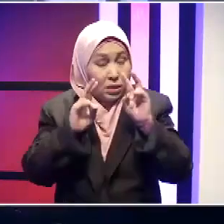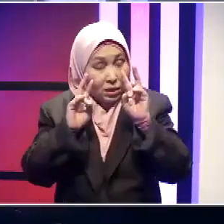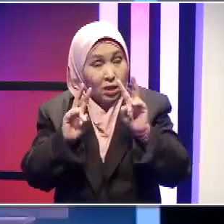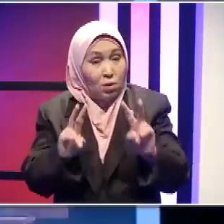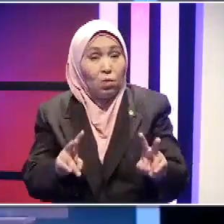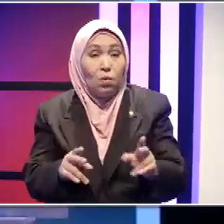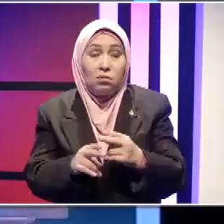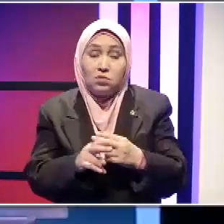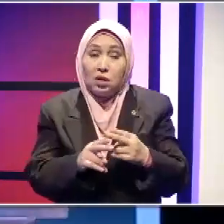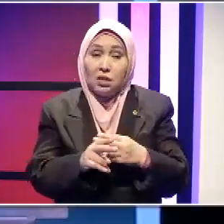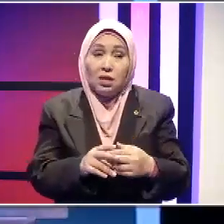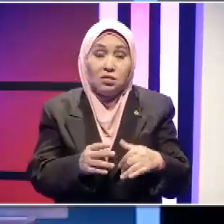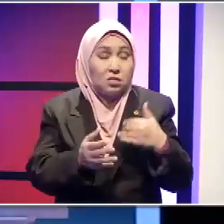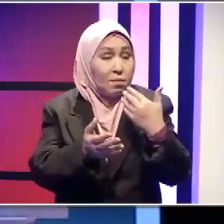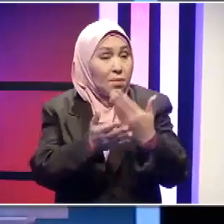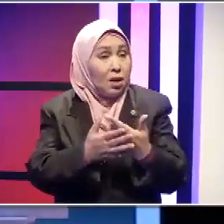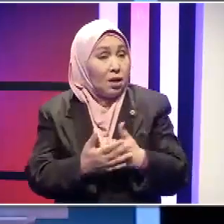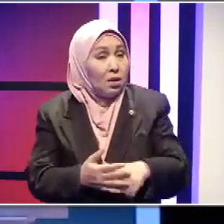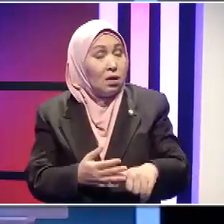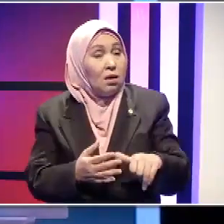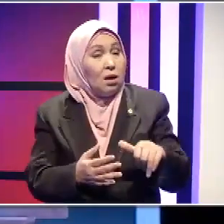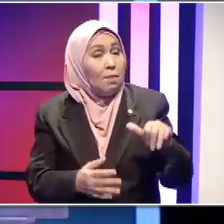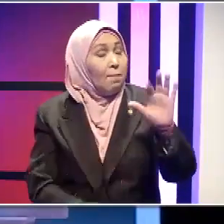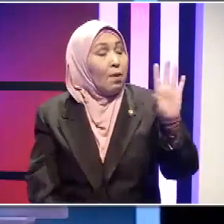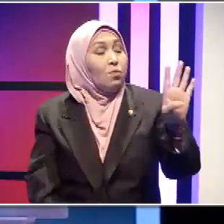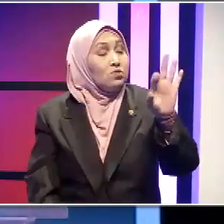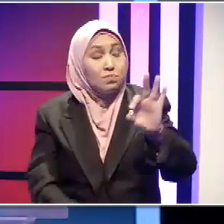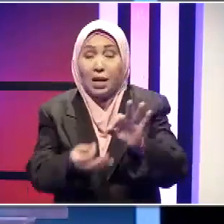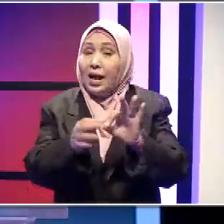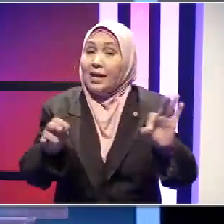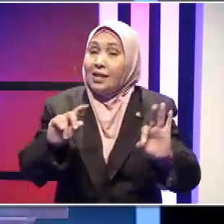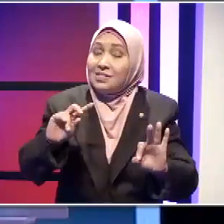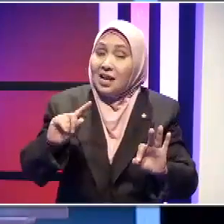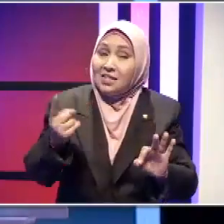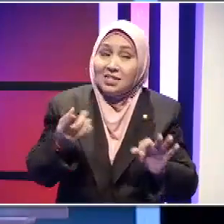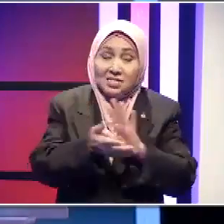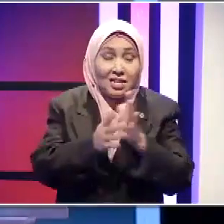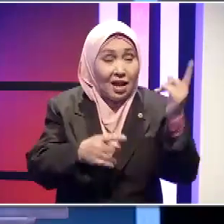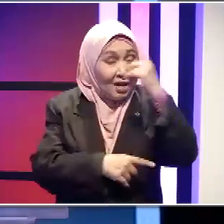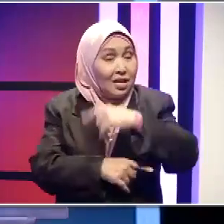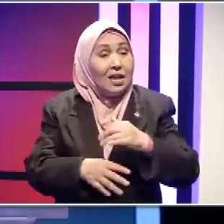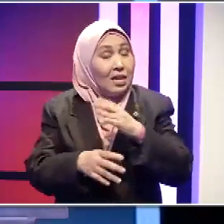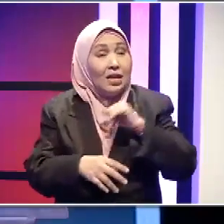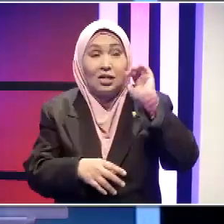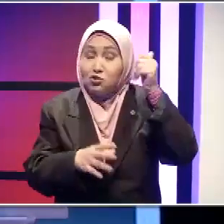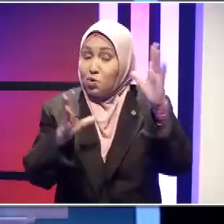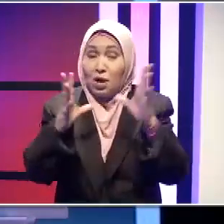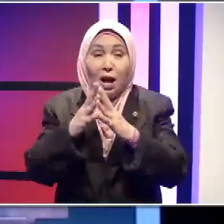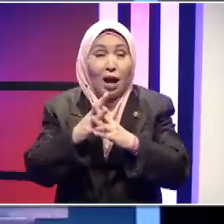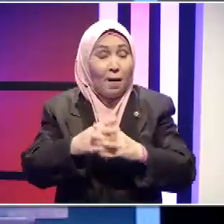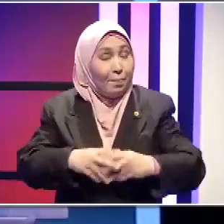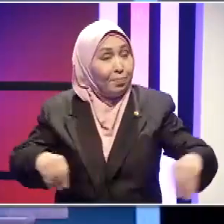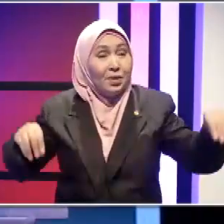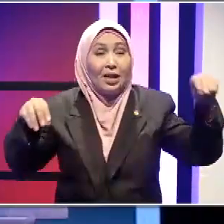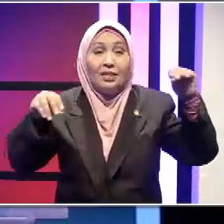sesuatunya dia sampai saja adem paint u46e jadi hari ini dan esok selesailah kita semakin bergerak